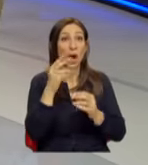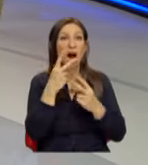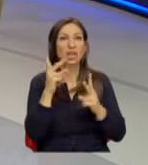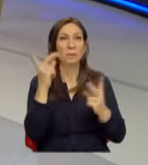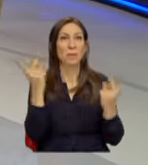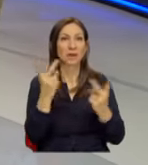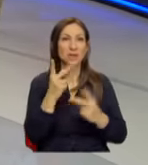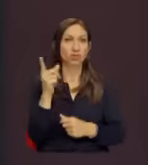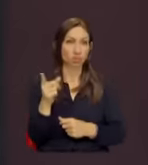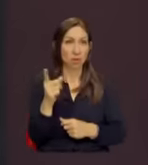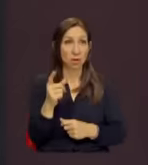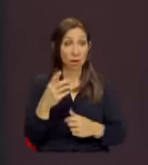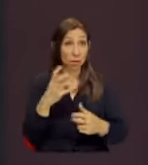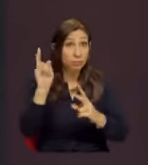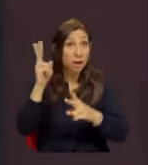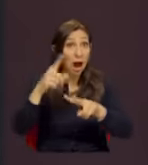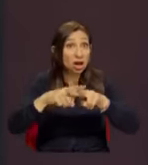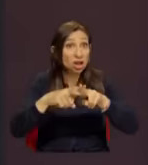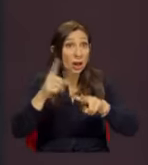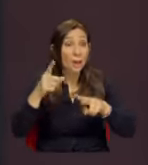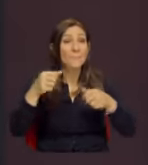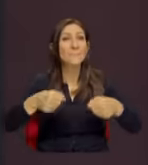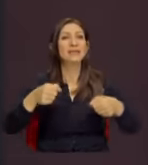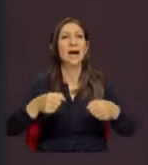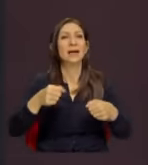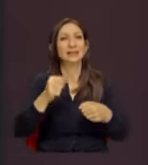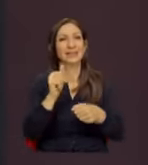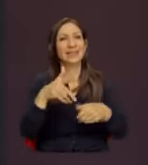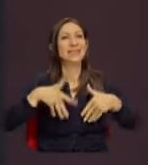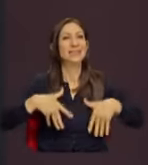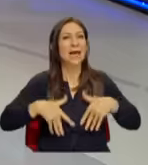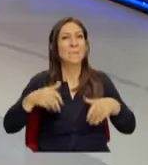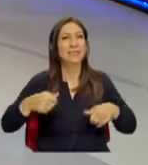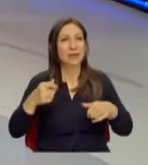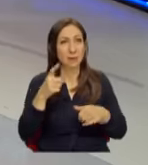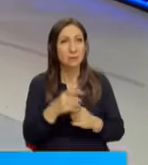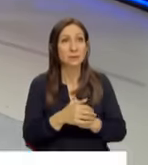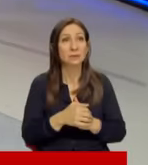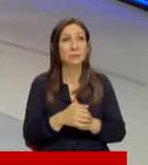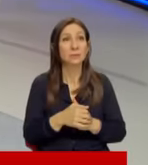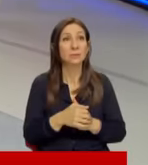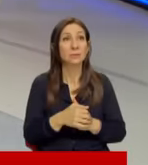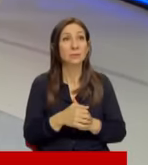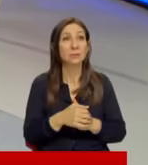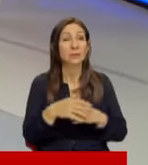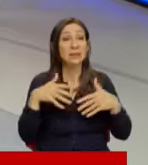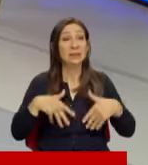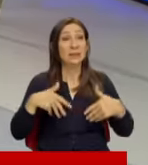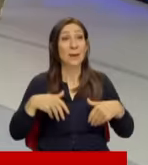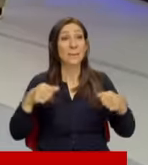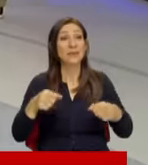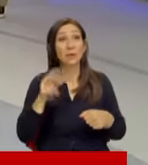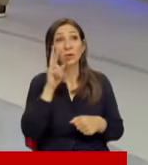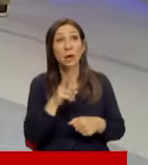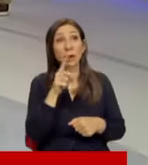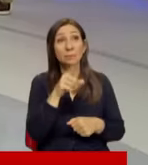bir mesaj yani. Kendi memleketi. Bir de pazara bakalım. İlçe Rize kaybeden. Pazar'da durum ne? Rize Pazar'daki durumu da